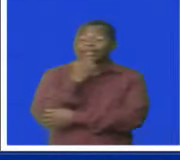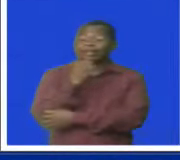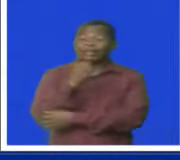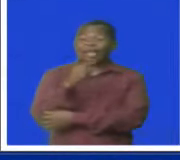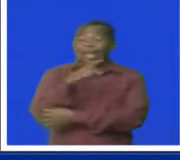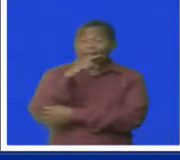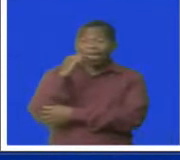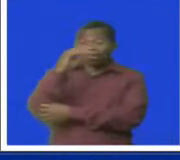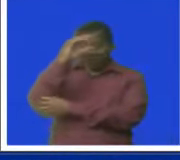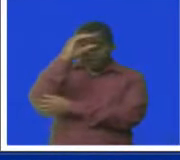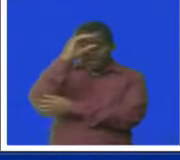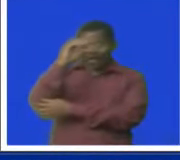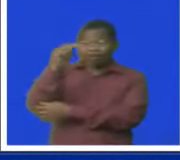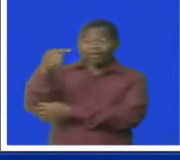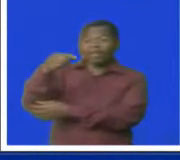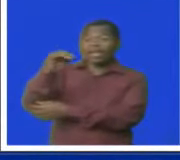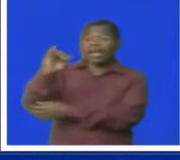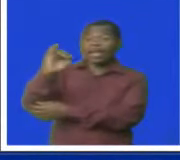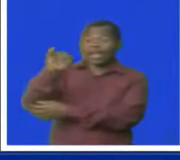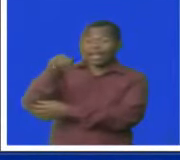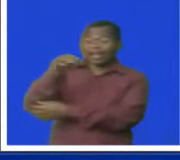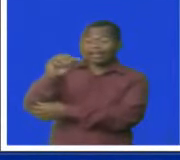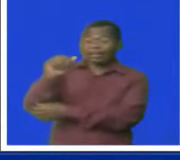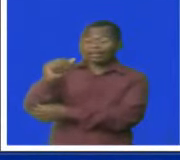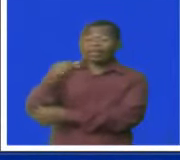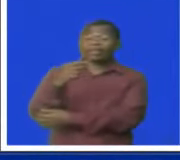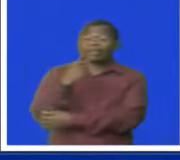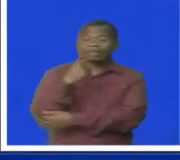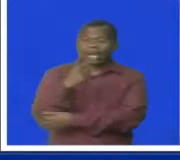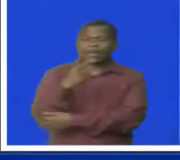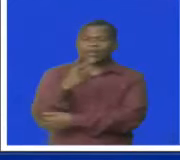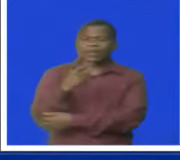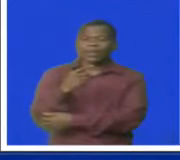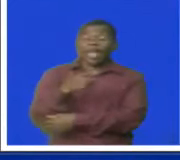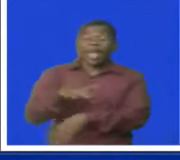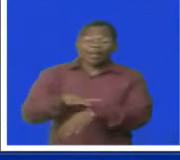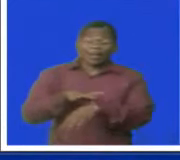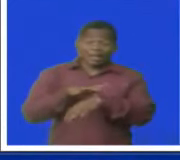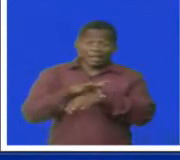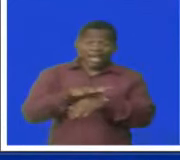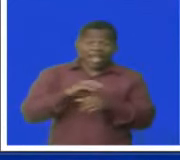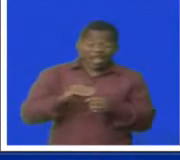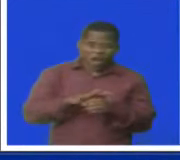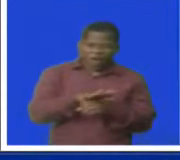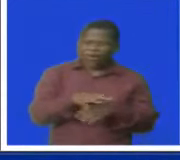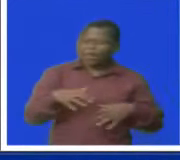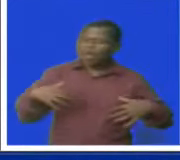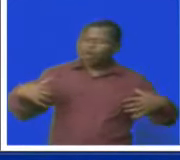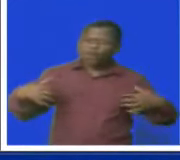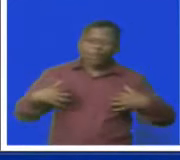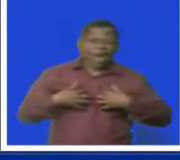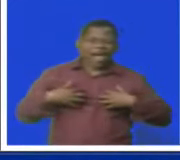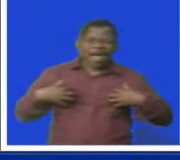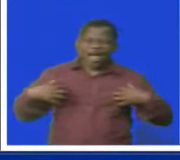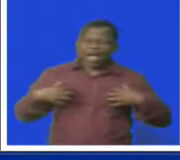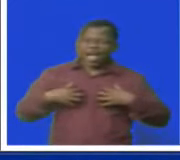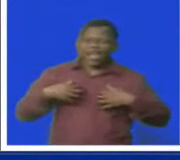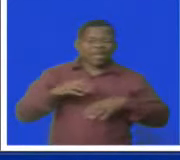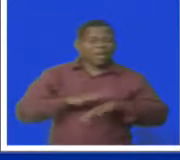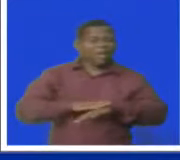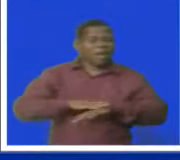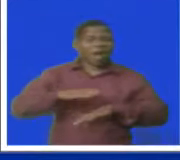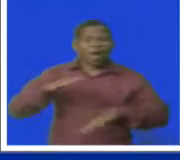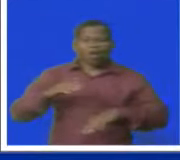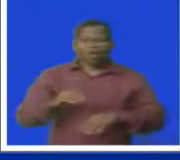lesikhulu. Sisesikhathini lapho si uCovid khona. Lapho iCovid ngithatha ukuthi mina ngisathana